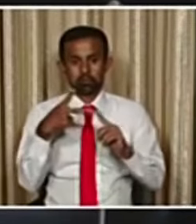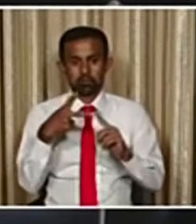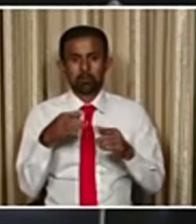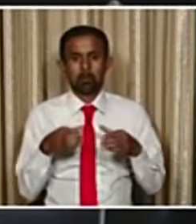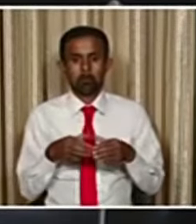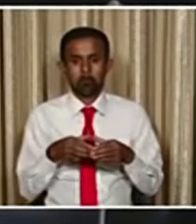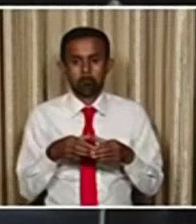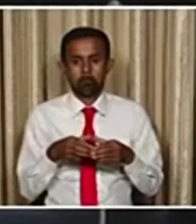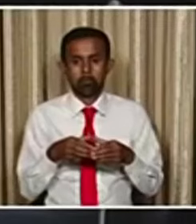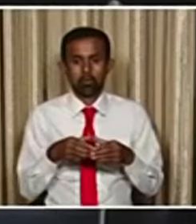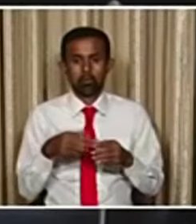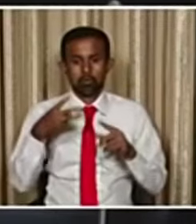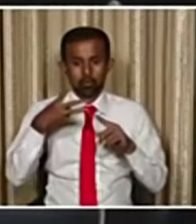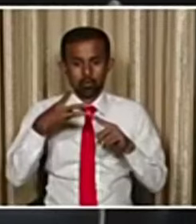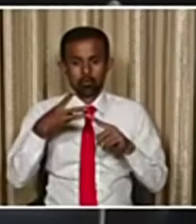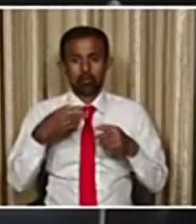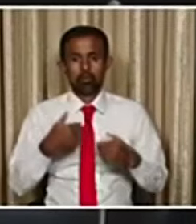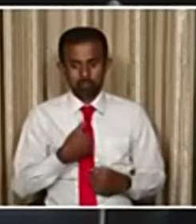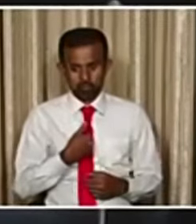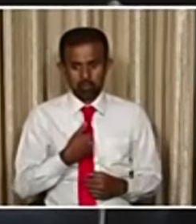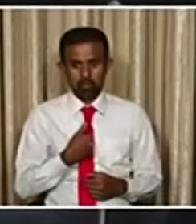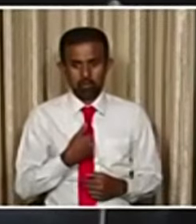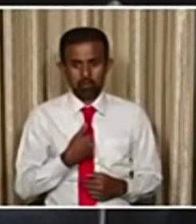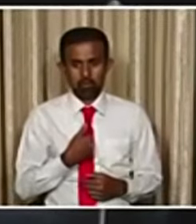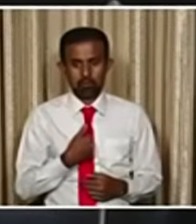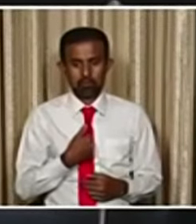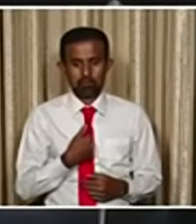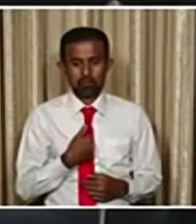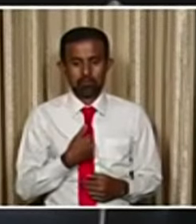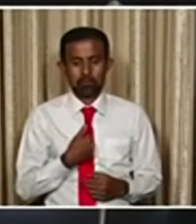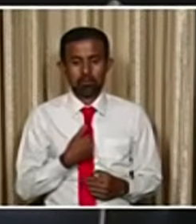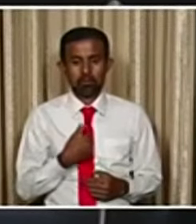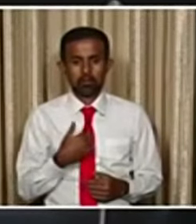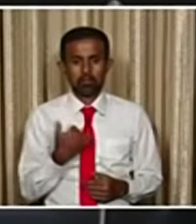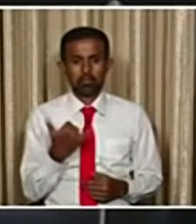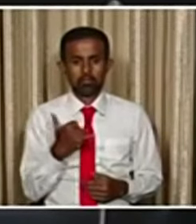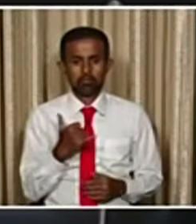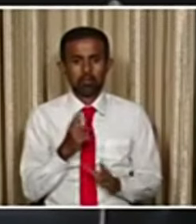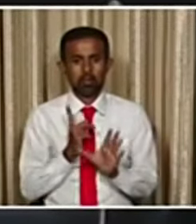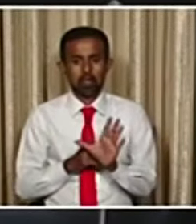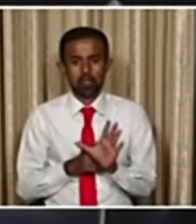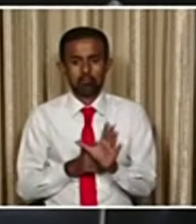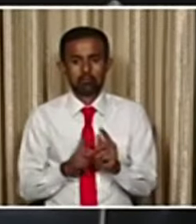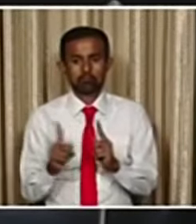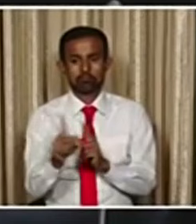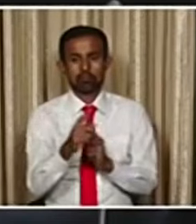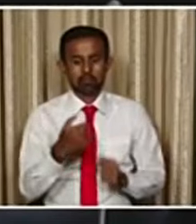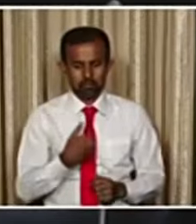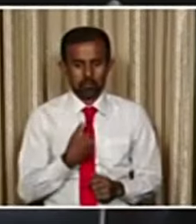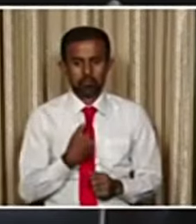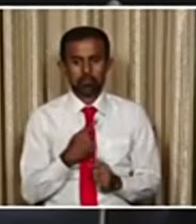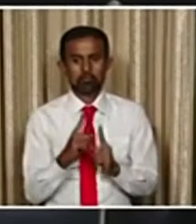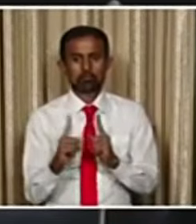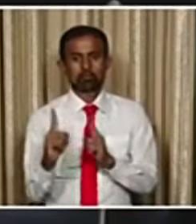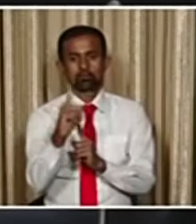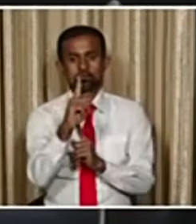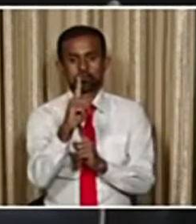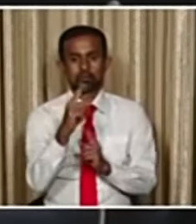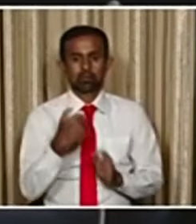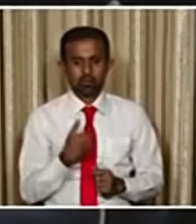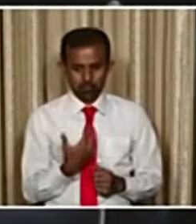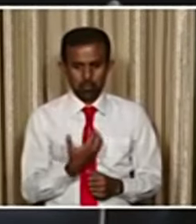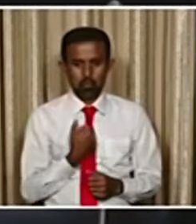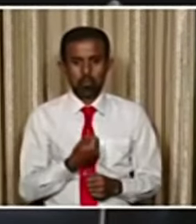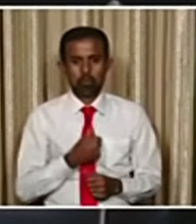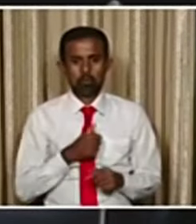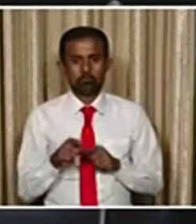දෙවෙනිව පක්ෂය, තුන්වෙනිව තමන්. හැබැයි අපේ සමහරු හැමදේම ඉස්සරහට දාන්නේ තමන්ව. තමන්ට ඕන